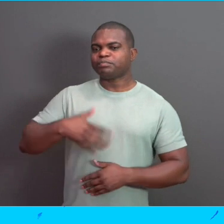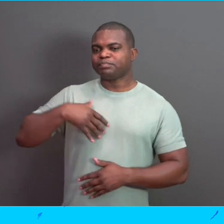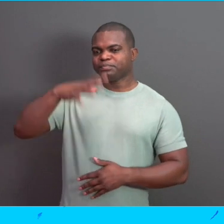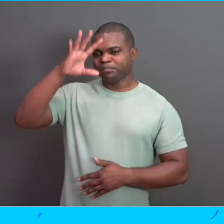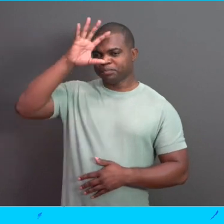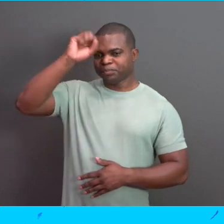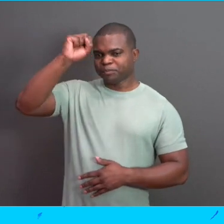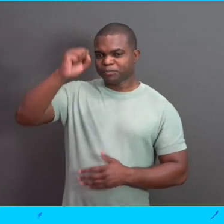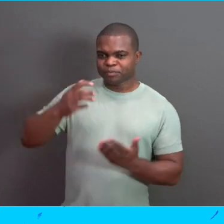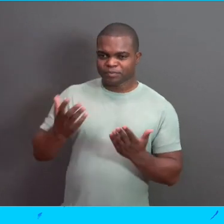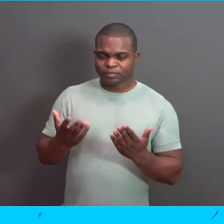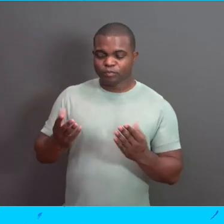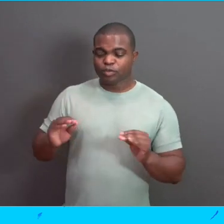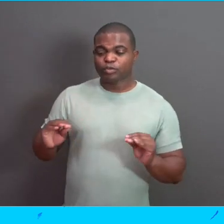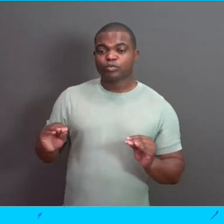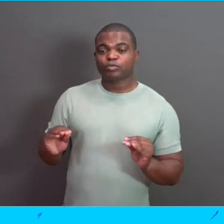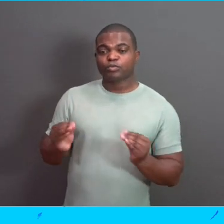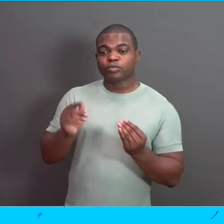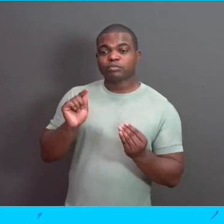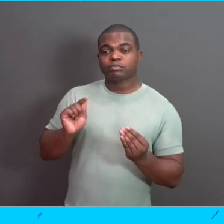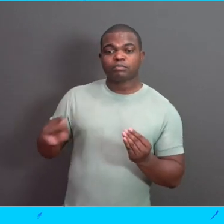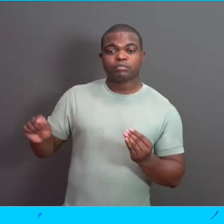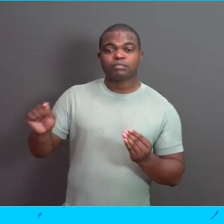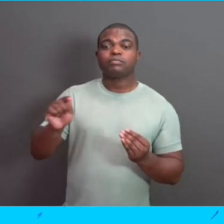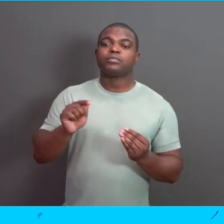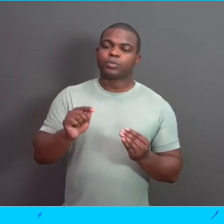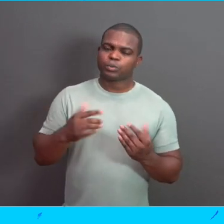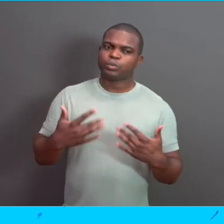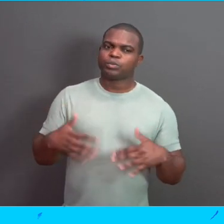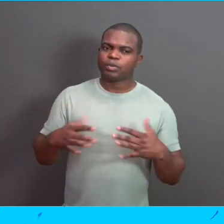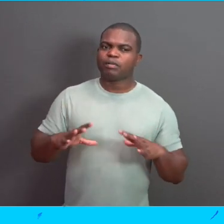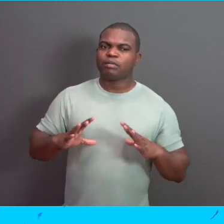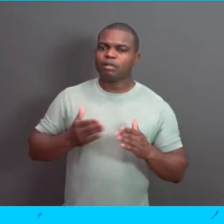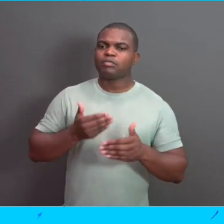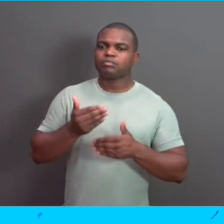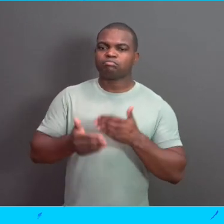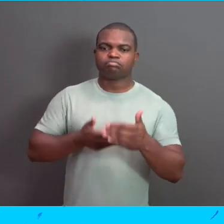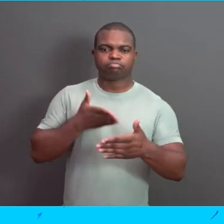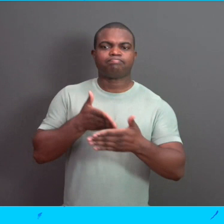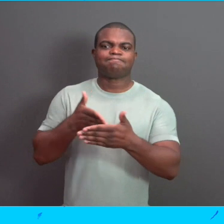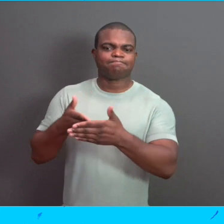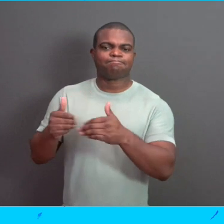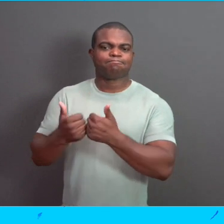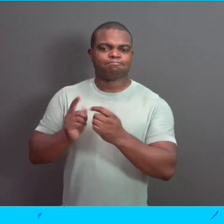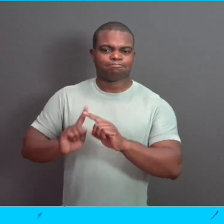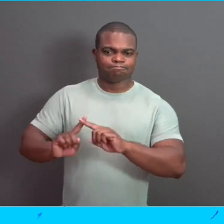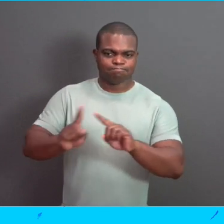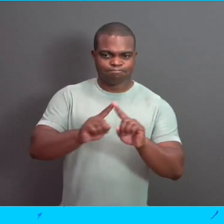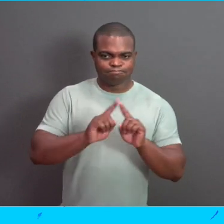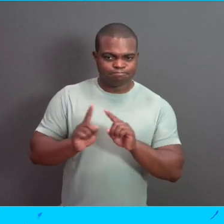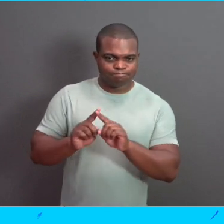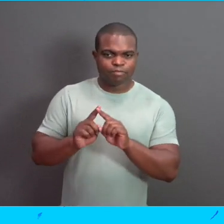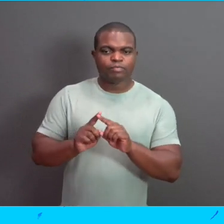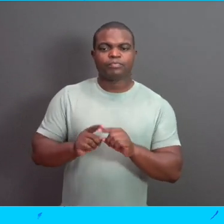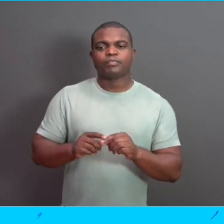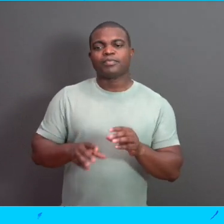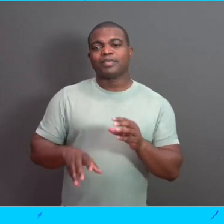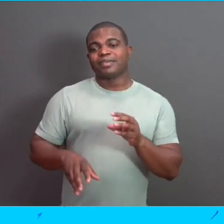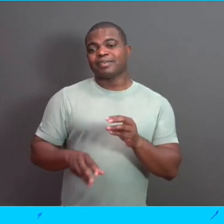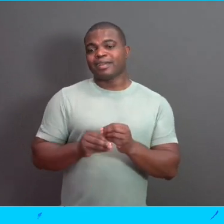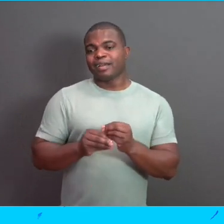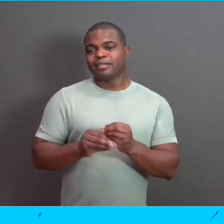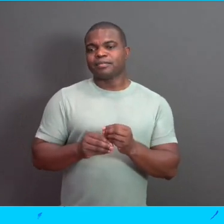les adolescents qui sont dans une situation très défiante. Ils ont besoin du soutien